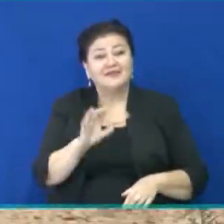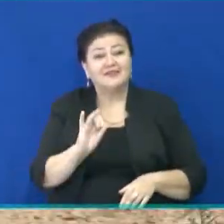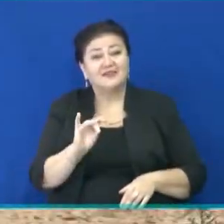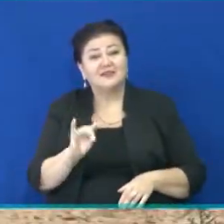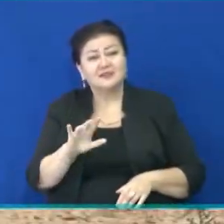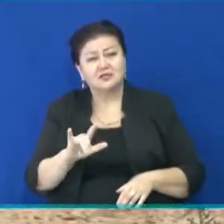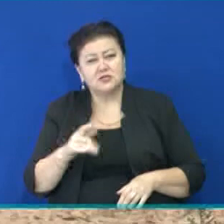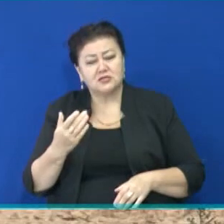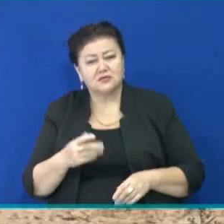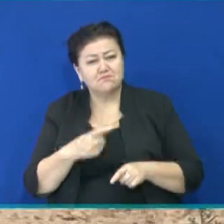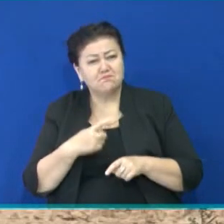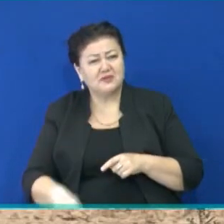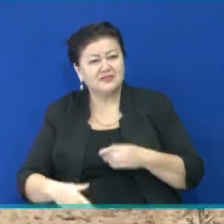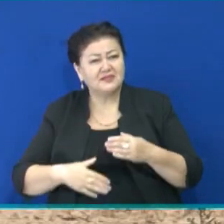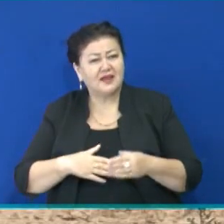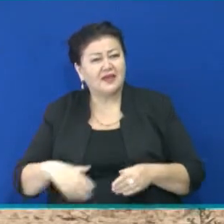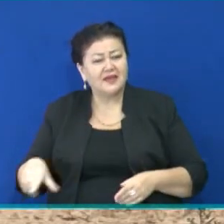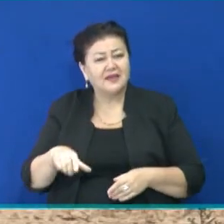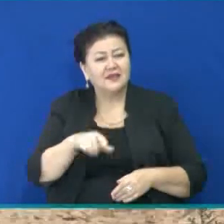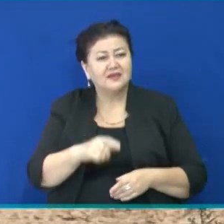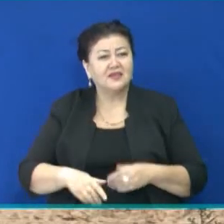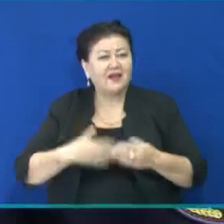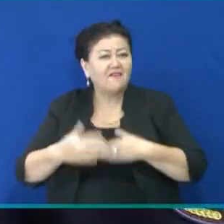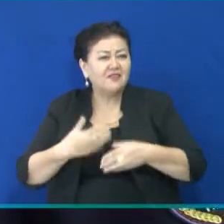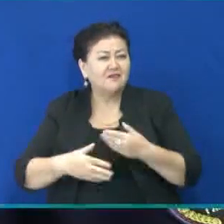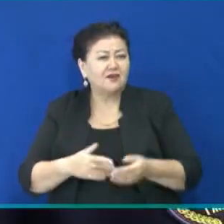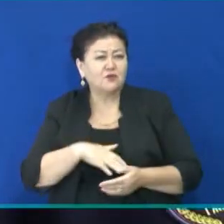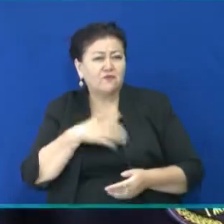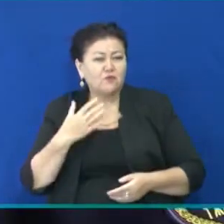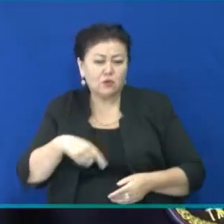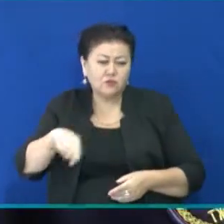көп. 5 адамды Ертіс суы алып кетті.